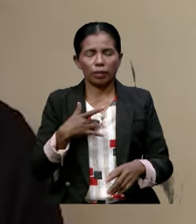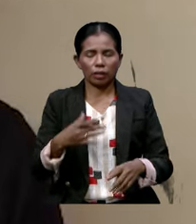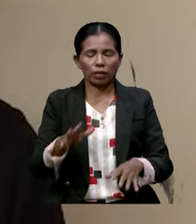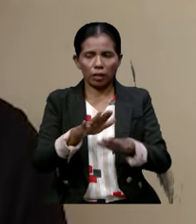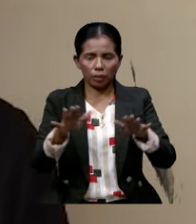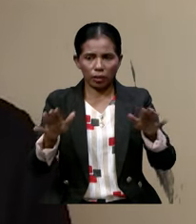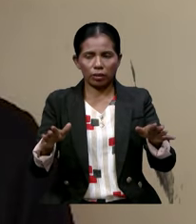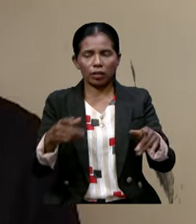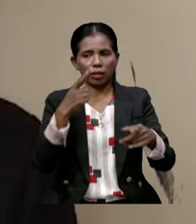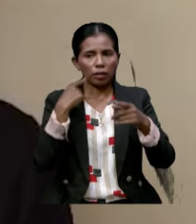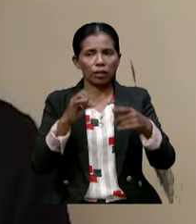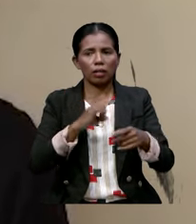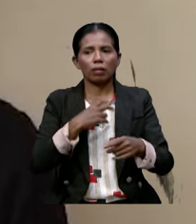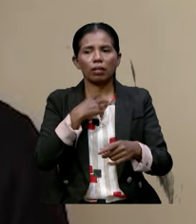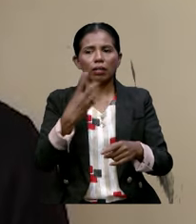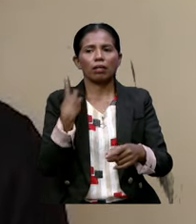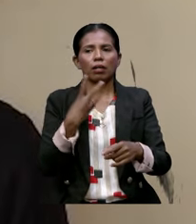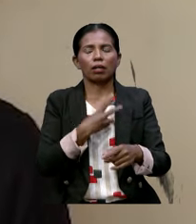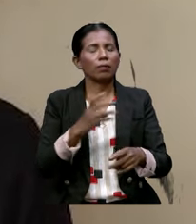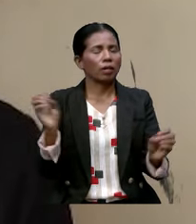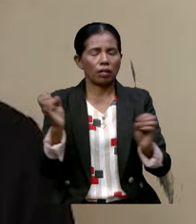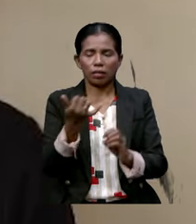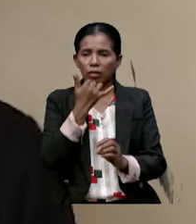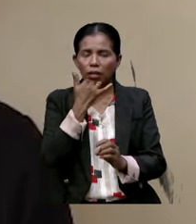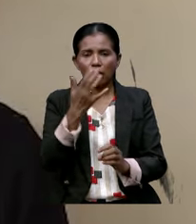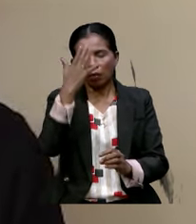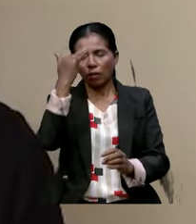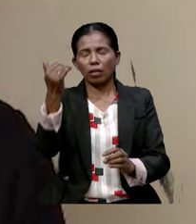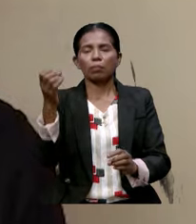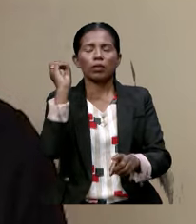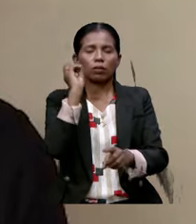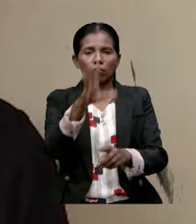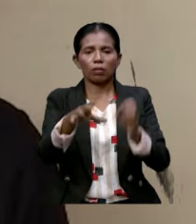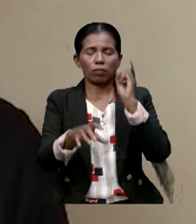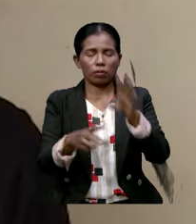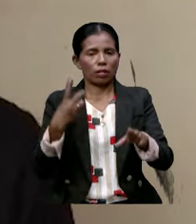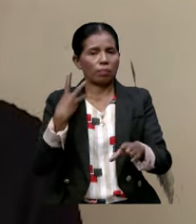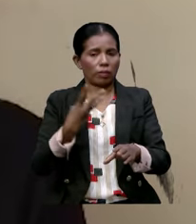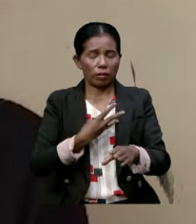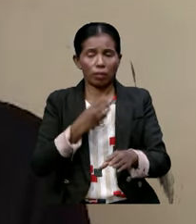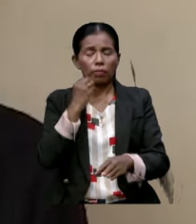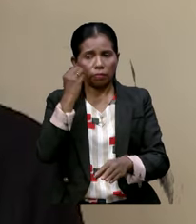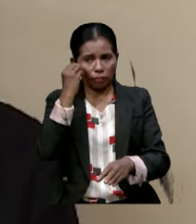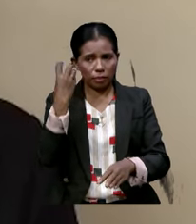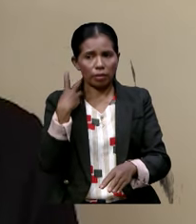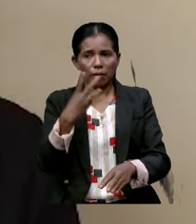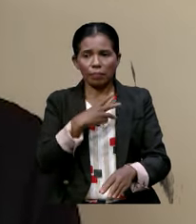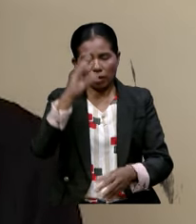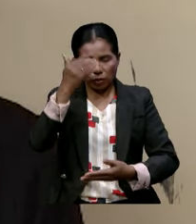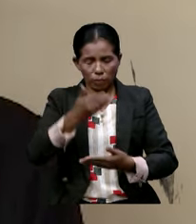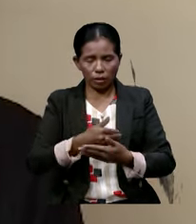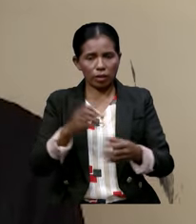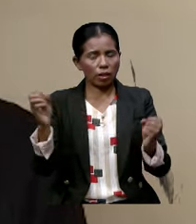hau hakila rana di amla sala kuartida musama hume tuda di tamne uman sane ami ne musama uman sela hartam